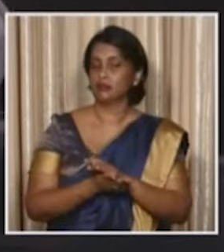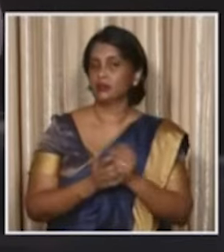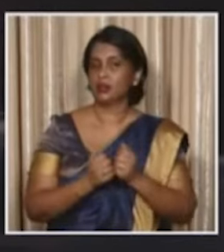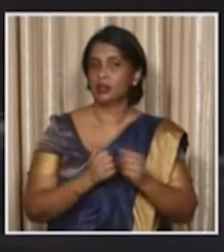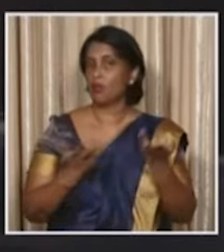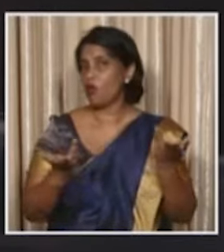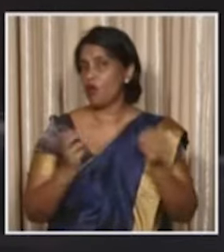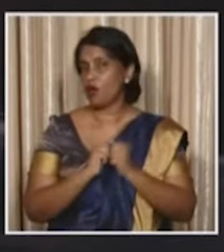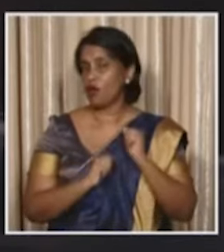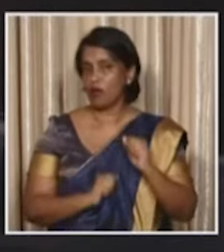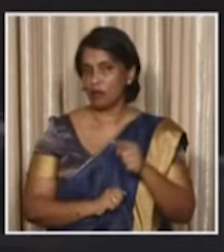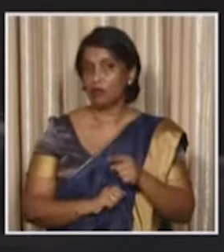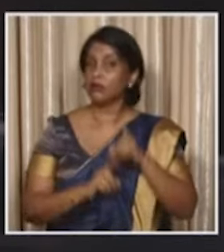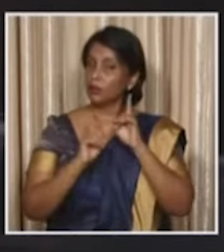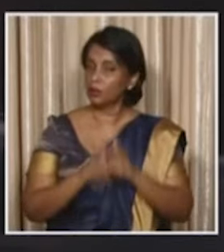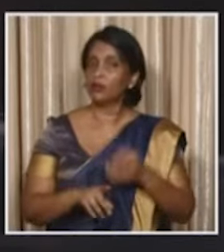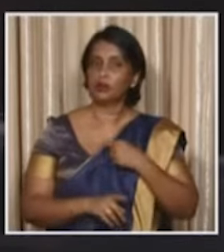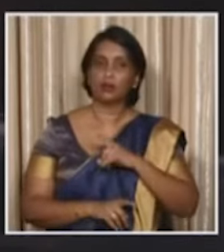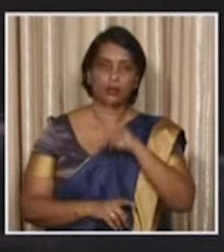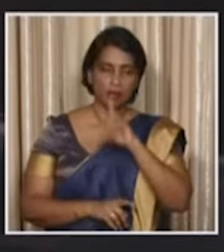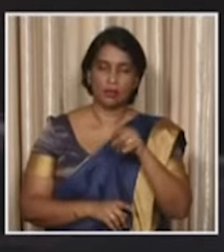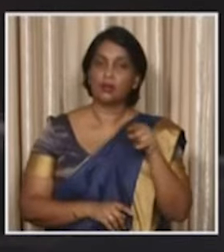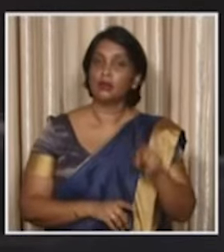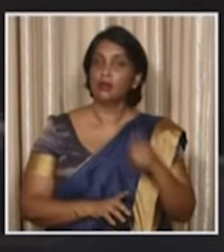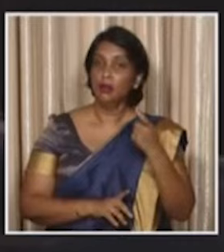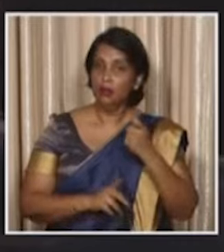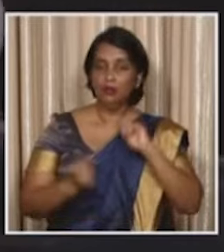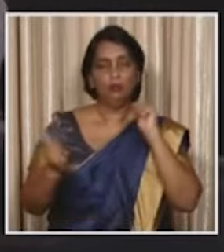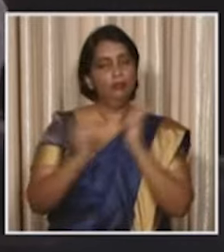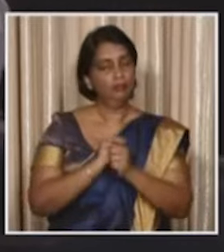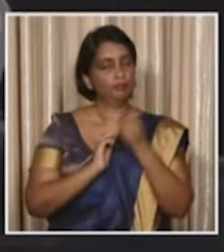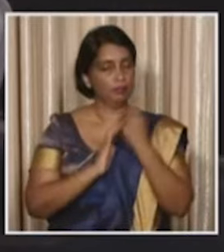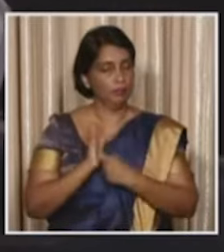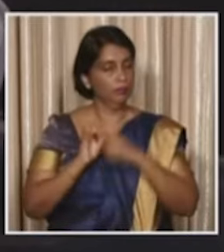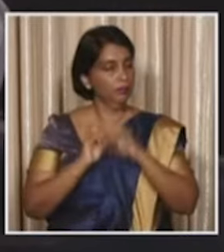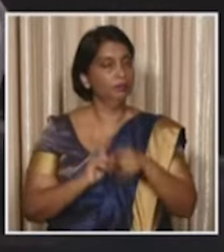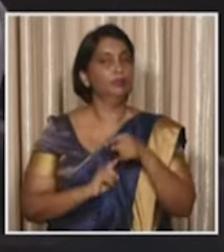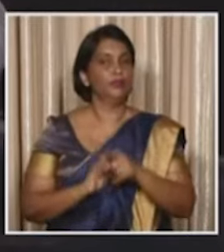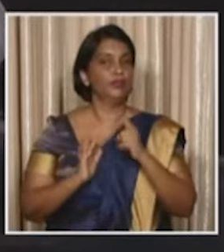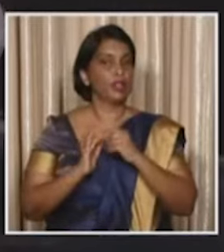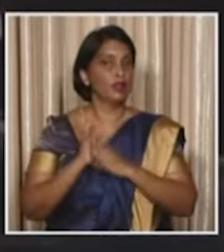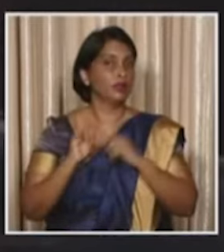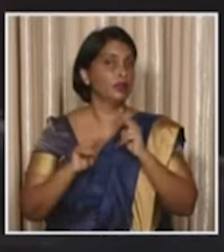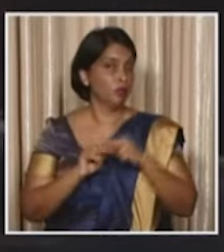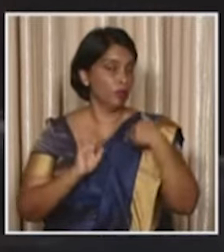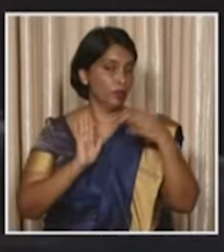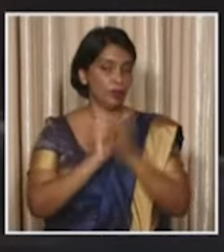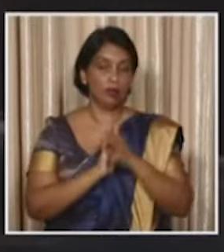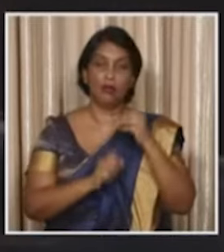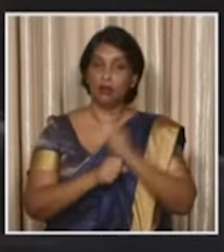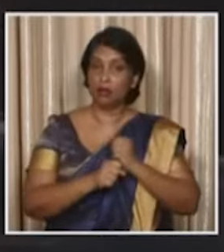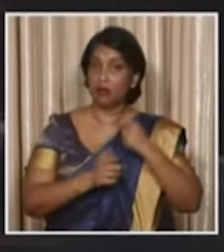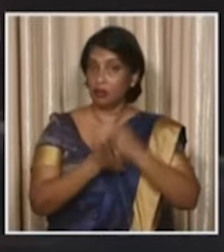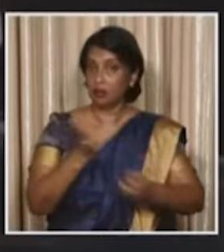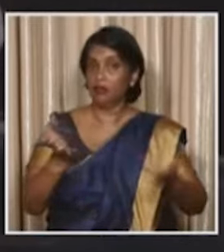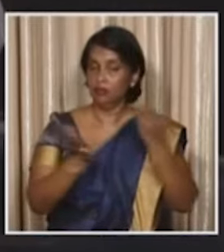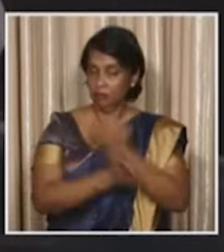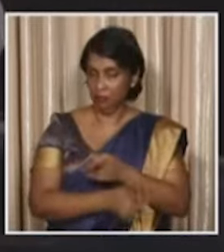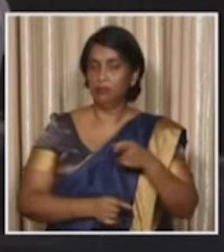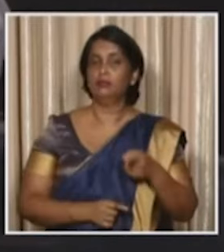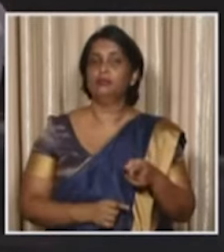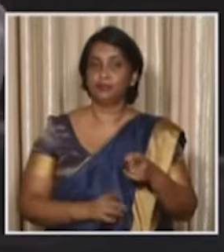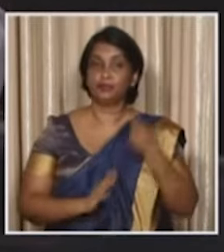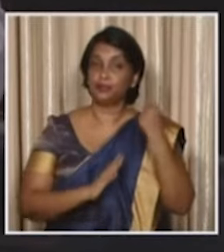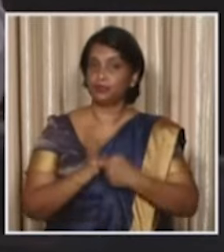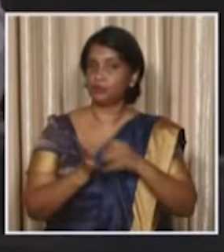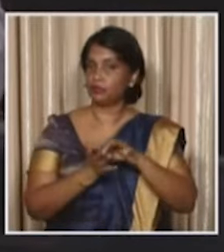කොහොමද ඒක කරන්න? එනිසා අපි කියනවා ආර්ථික පරිවර්තන නීතිය හරහා IMF එකත් එක්ක ආණ්ඩුව ආපු ගිවිසුම එකඟතාවය